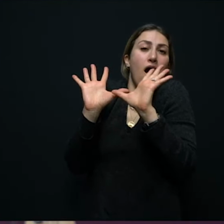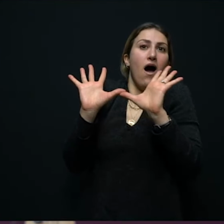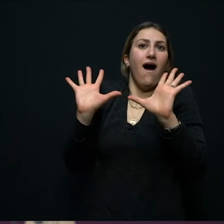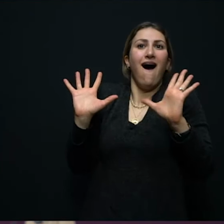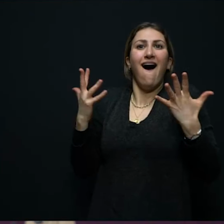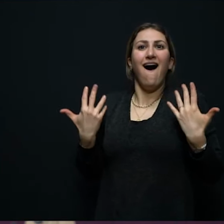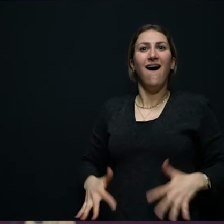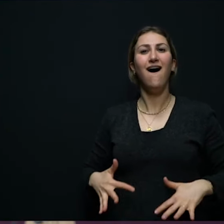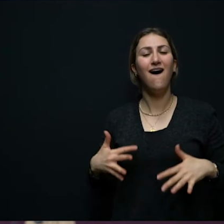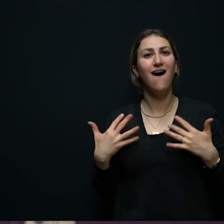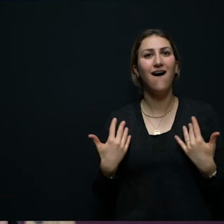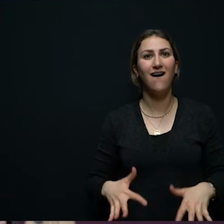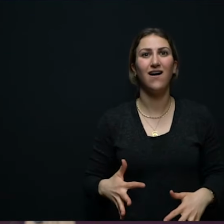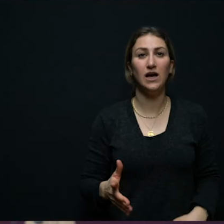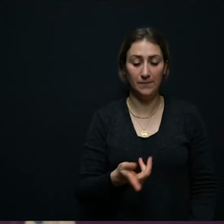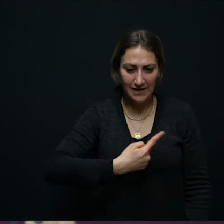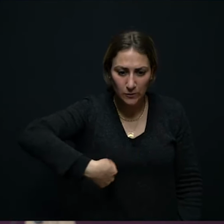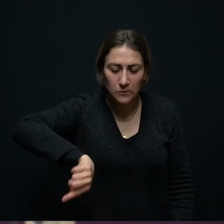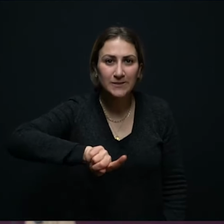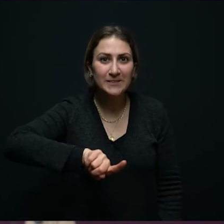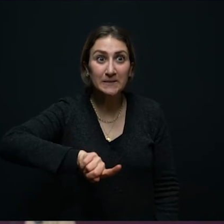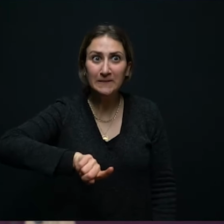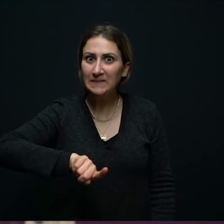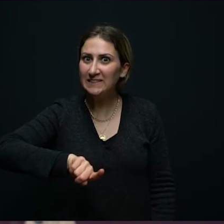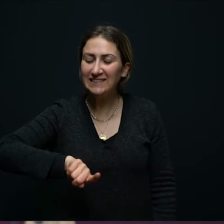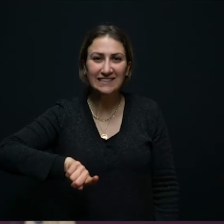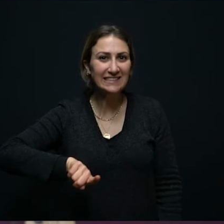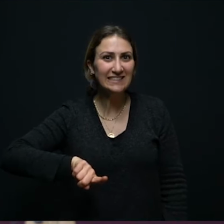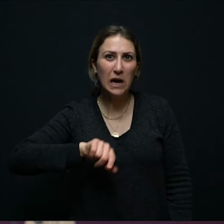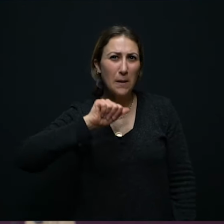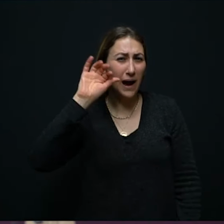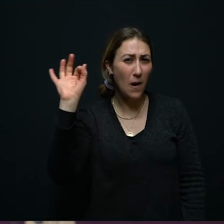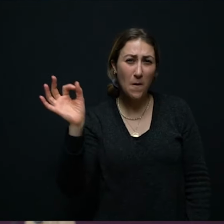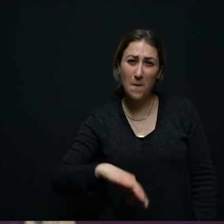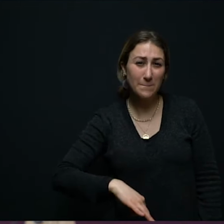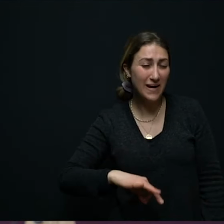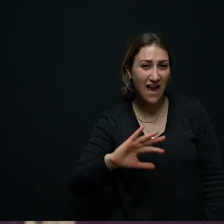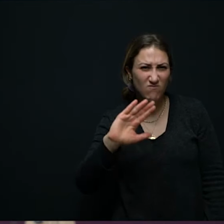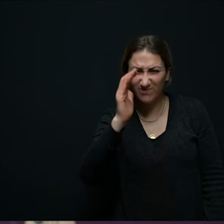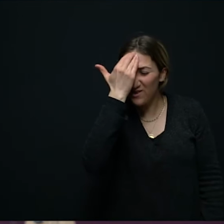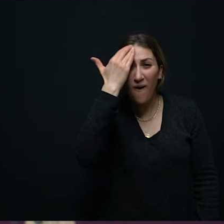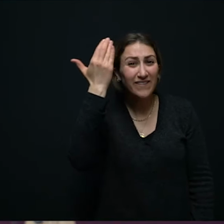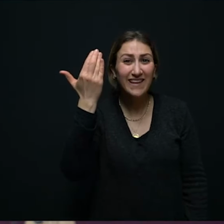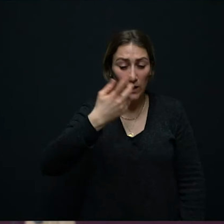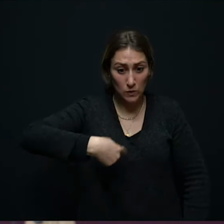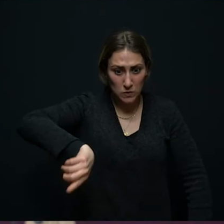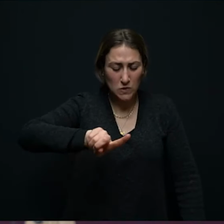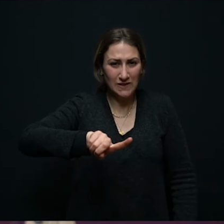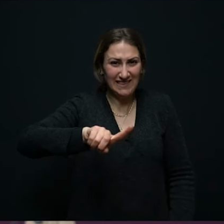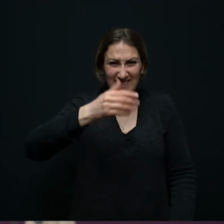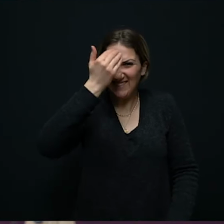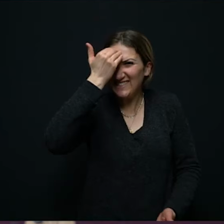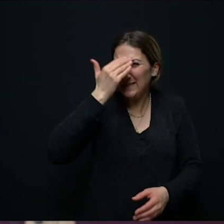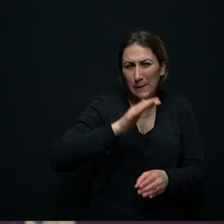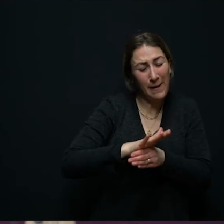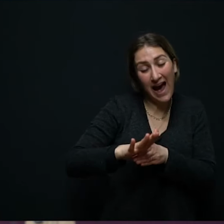et nous nous interrompt sont tellement peu à ce sujet et pourtant c'est le sujet de conversation préférés au ciel